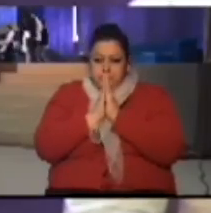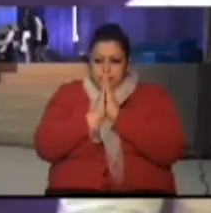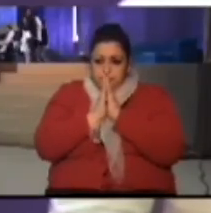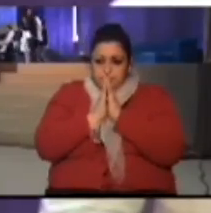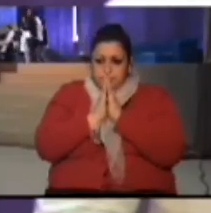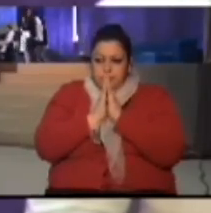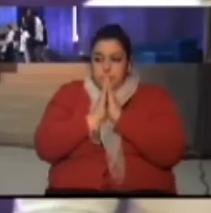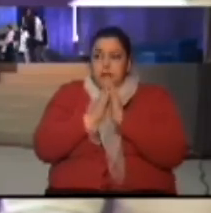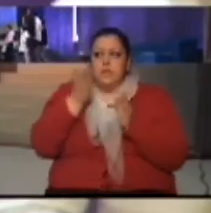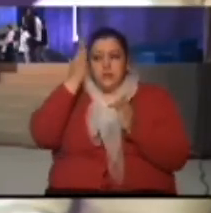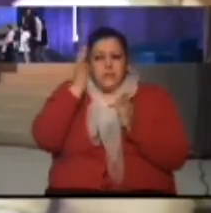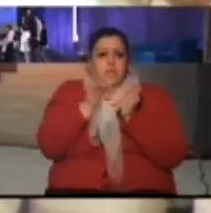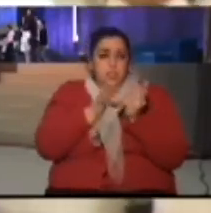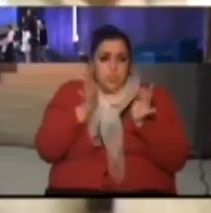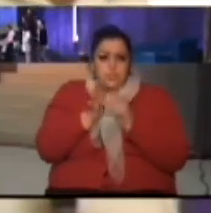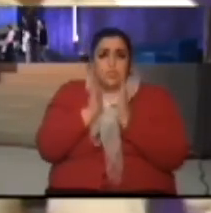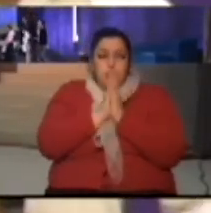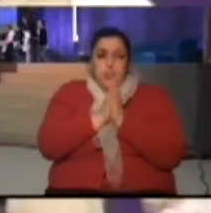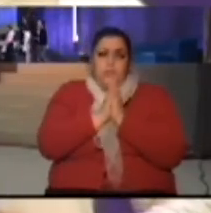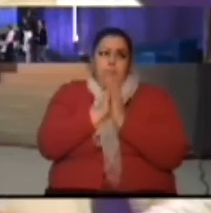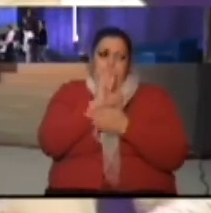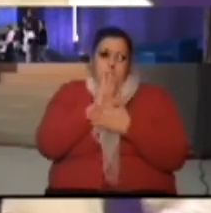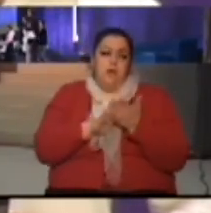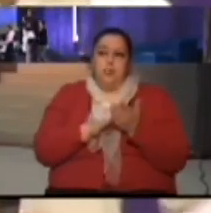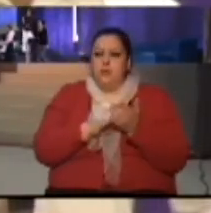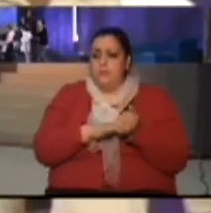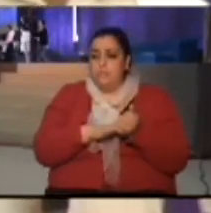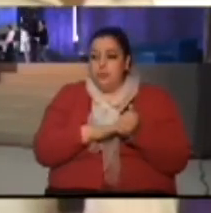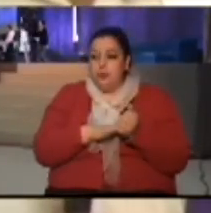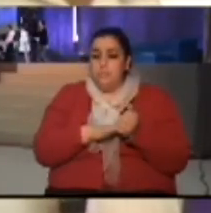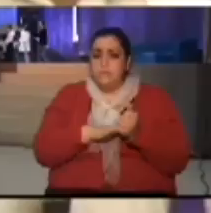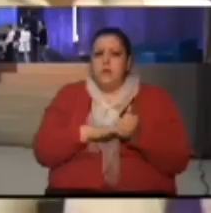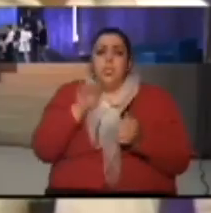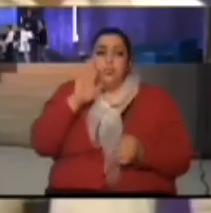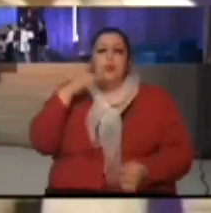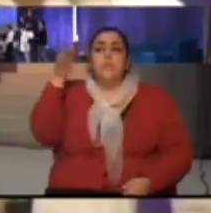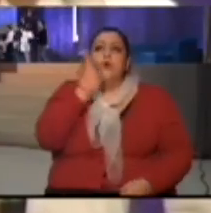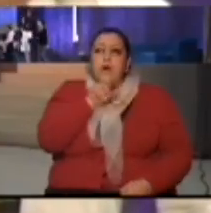խնդրում եմ Տեր Հիսուս Քրիստոսի անունով, թե որ գառնուկի արյունը թարմանա ամեն մեկիս